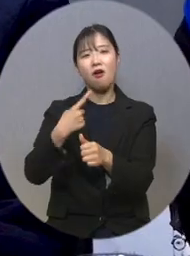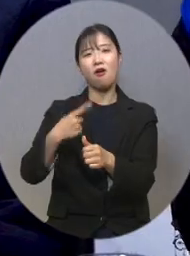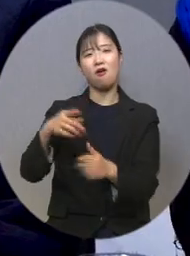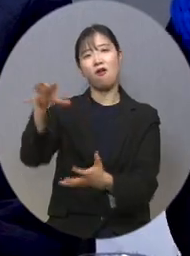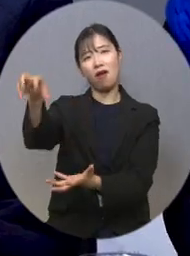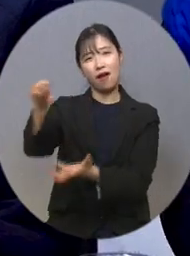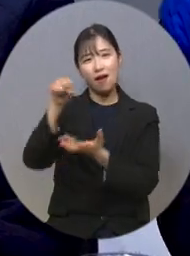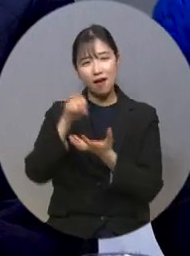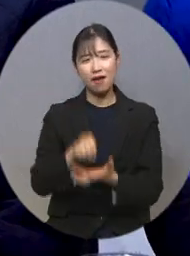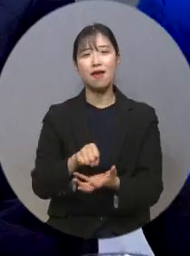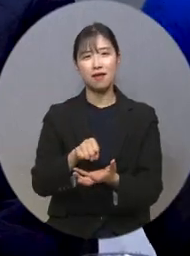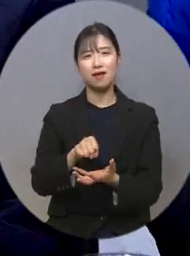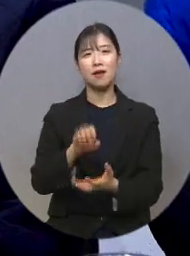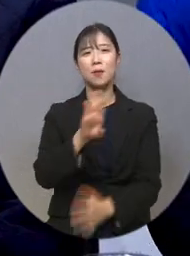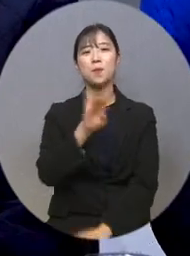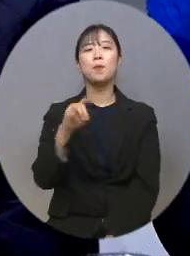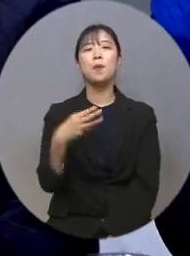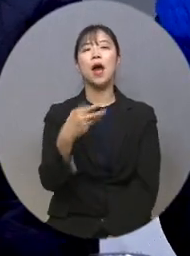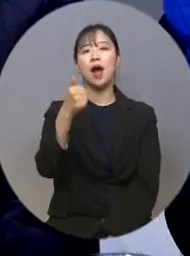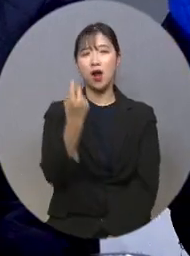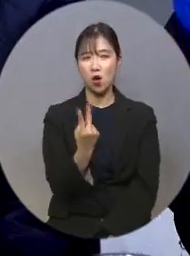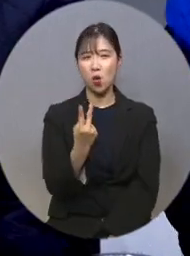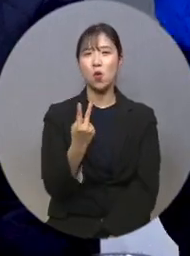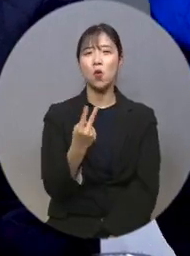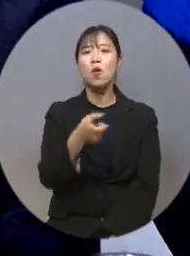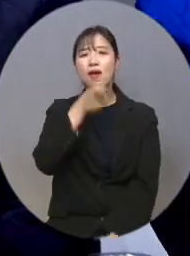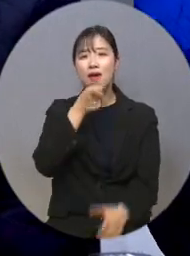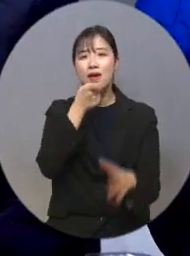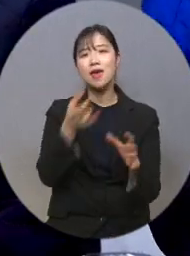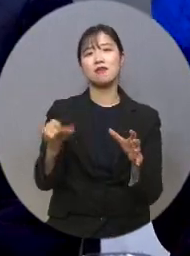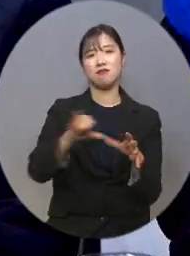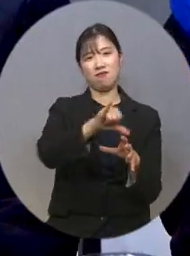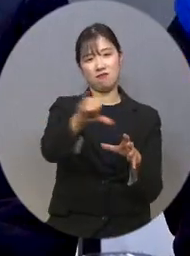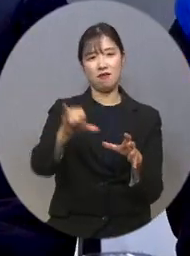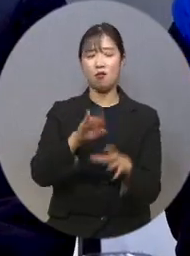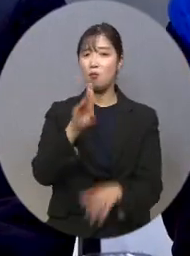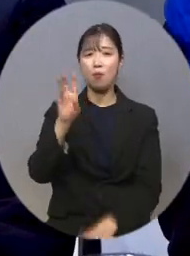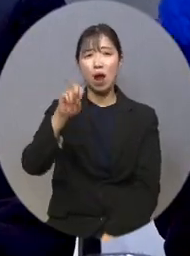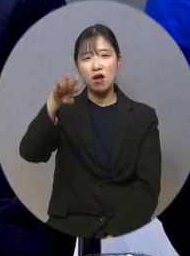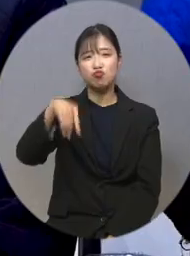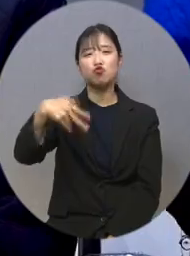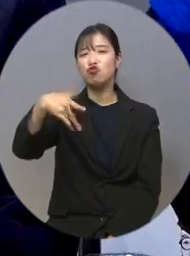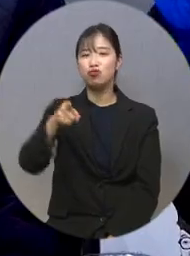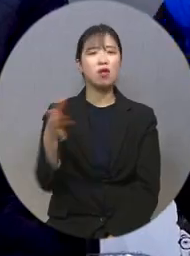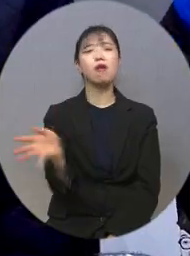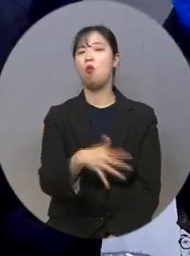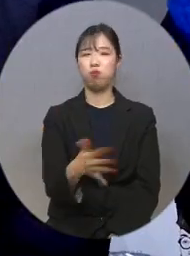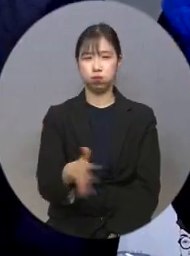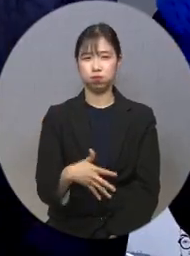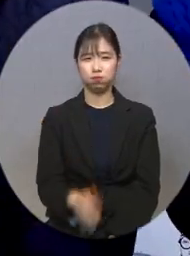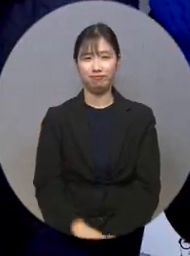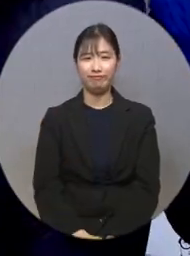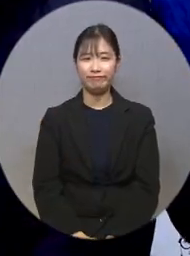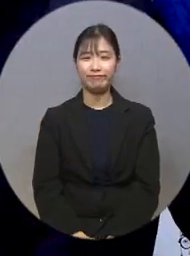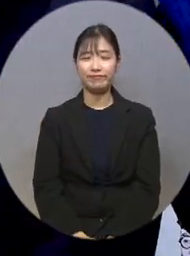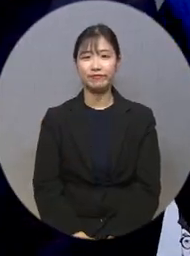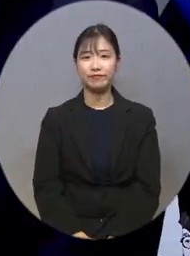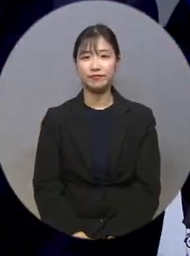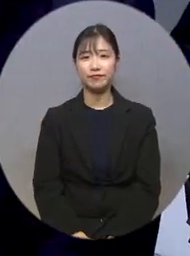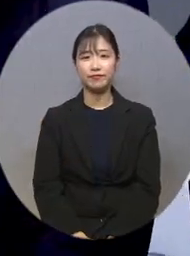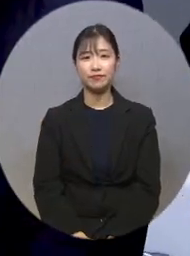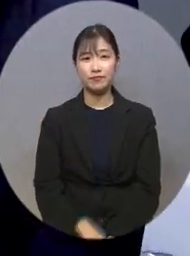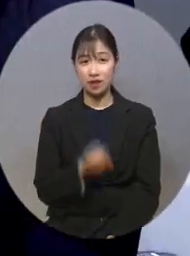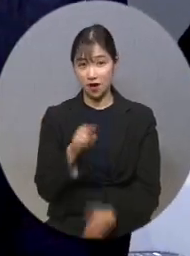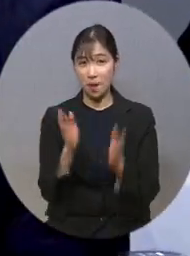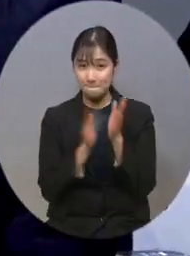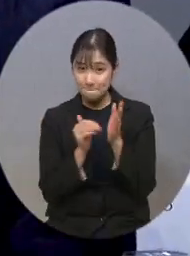그 소재에 발효액을 넣어서 저희가 방부제나 화학 첨가물을 넣을 필요가 없게 돼요. 네. 아, 그게